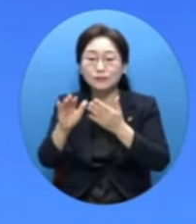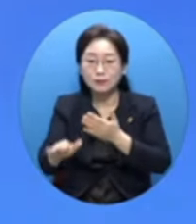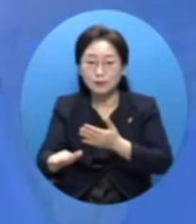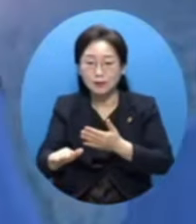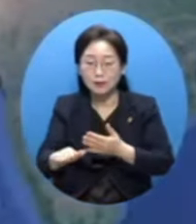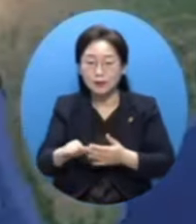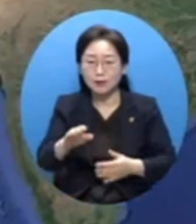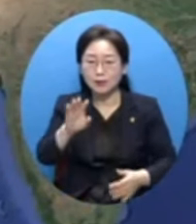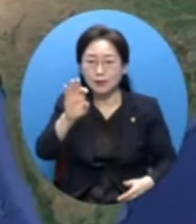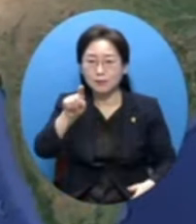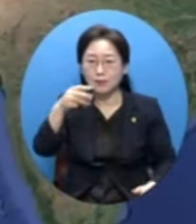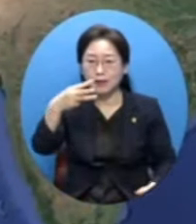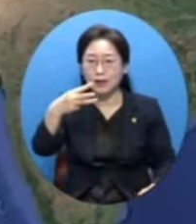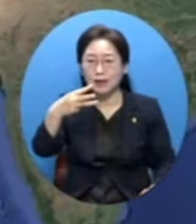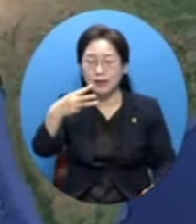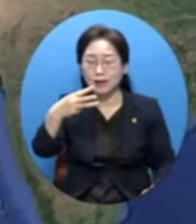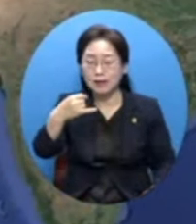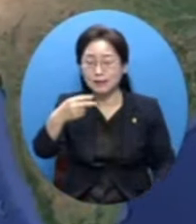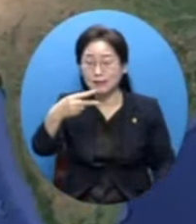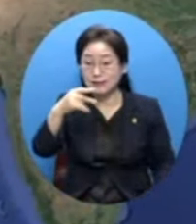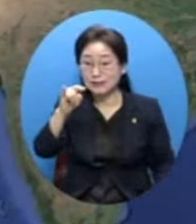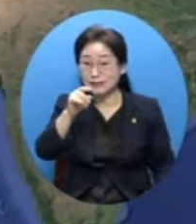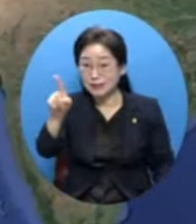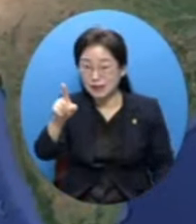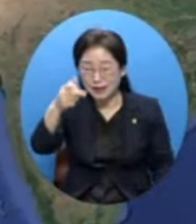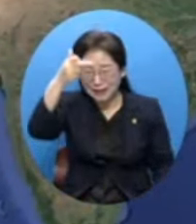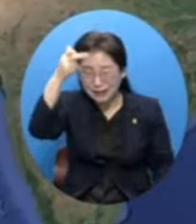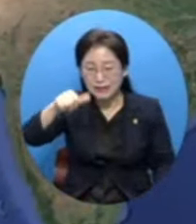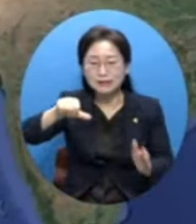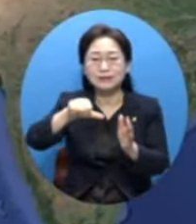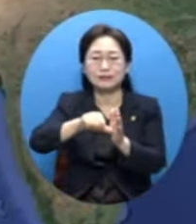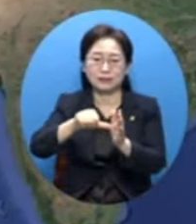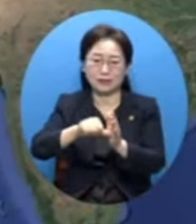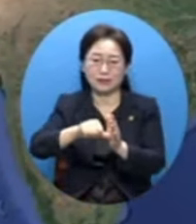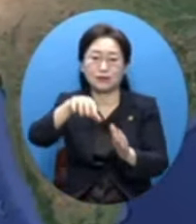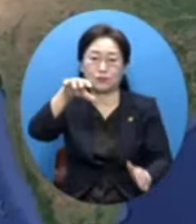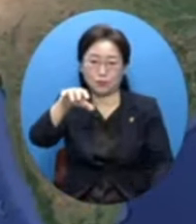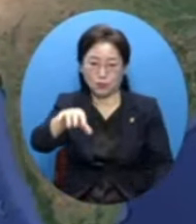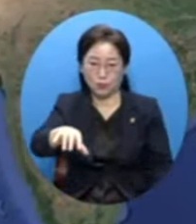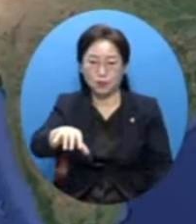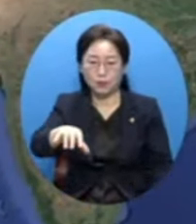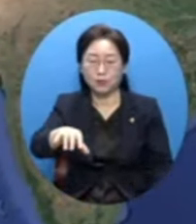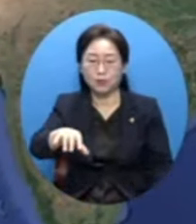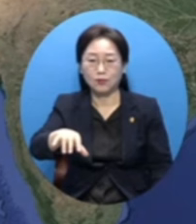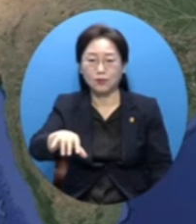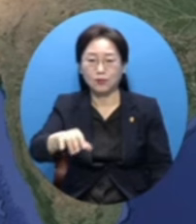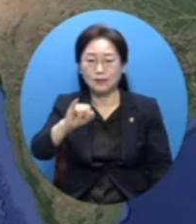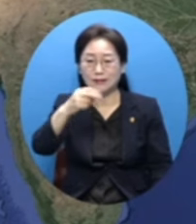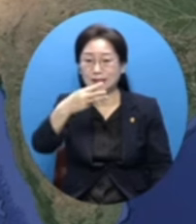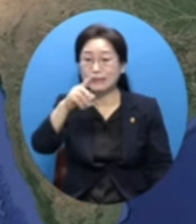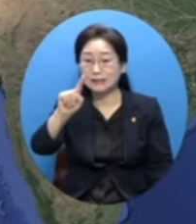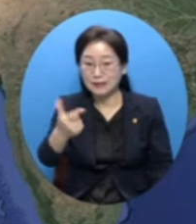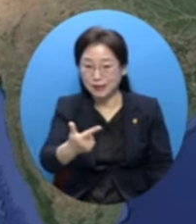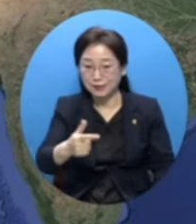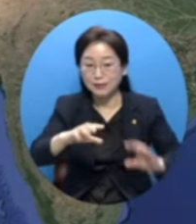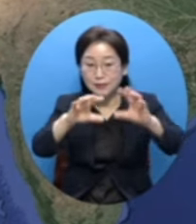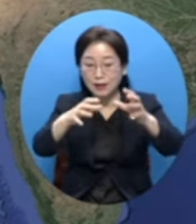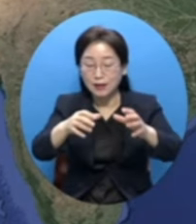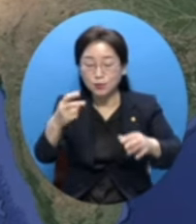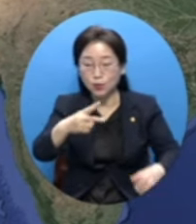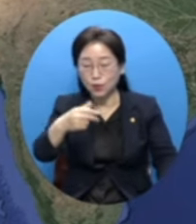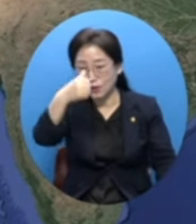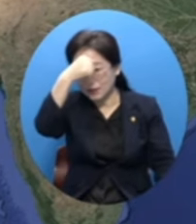파르디아 지금 고대 이란에 있는 그 이란족 국가인데 그 다음에